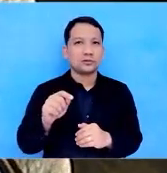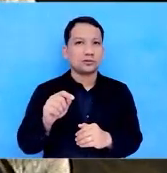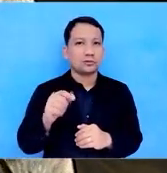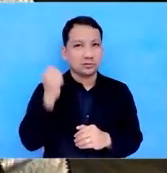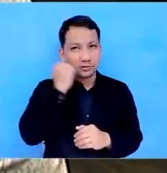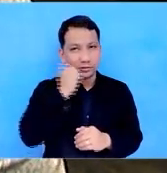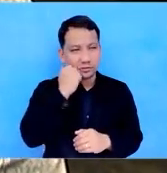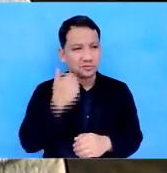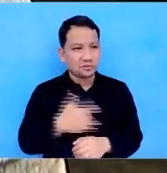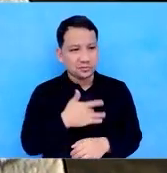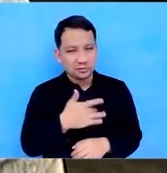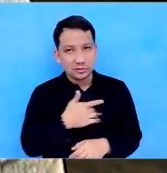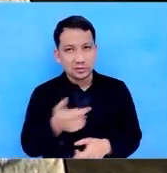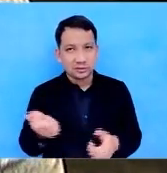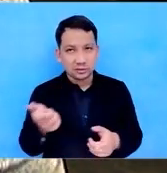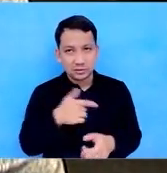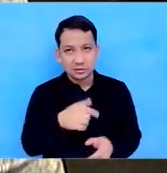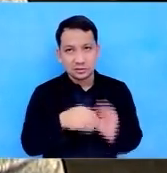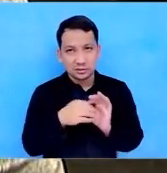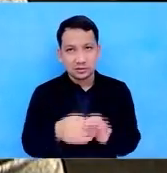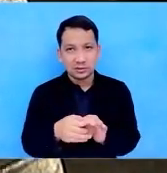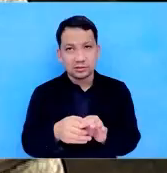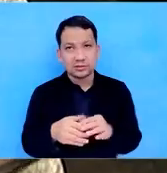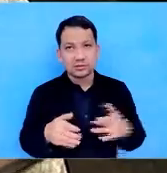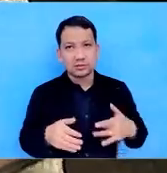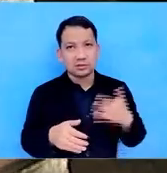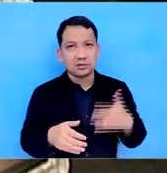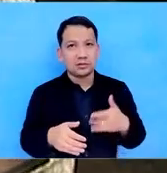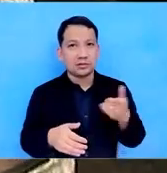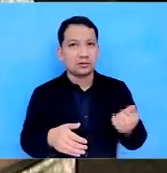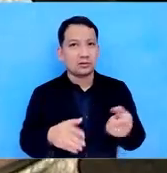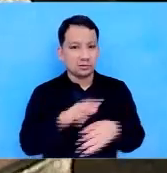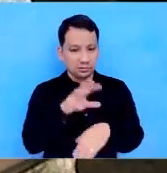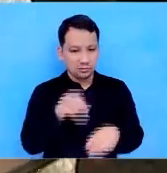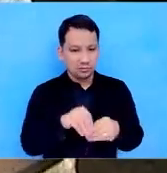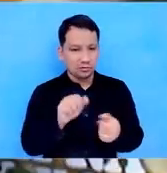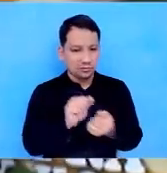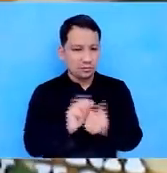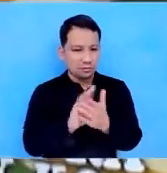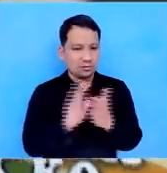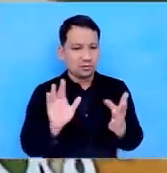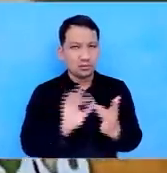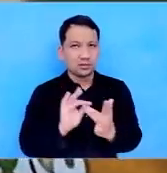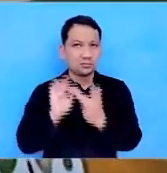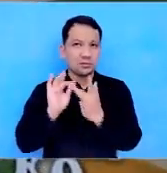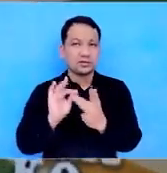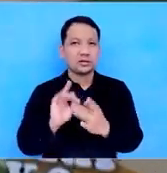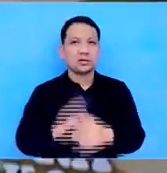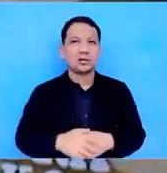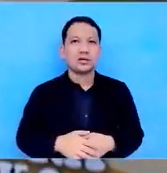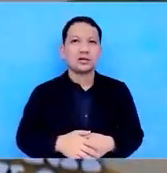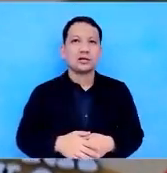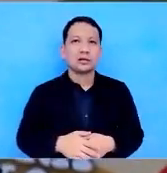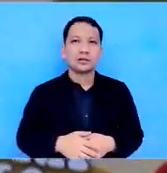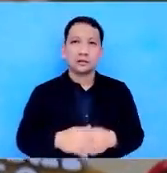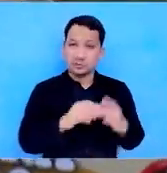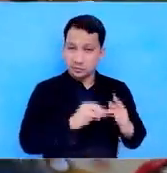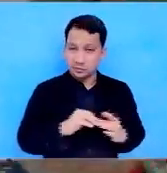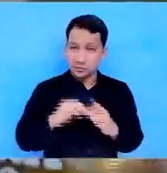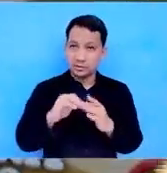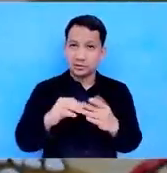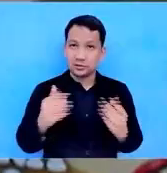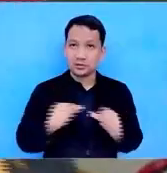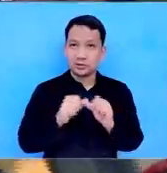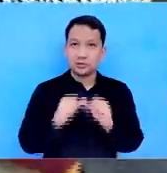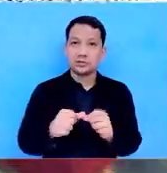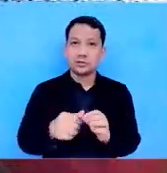ko yung pakiramdam of being part of something really special. Speaking of special, kahit abala sa Batang